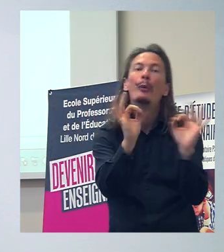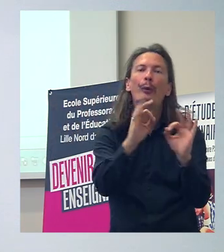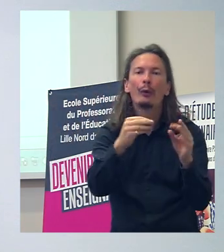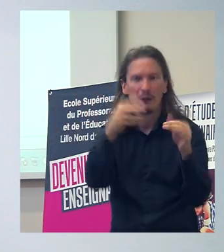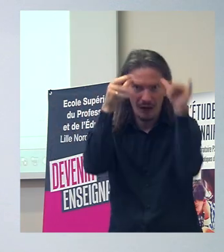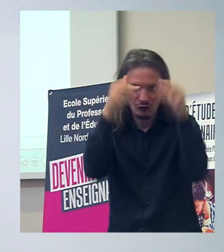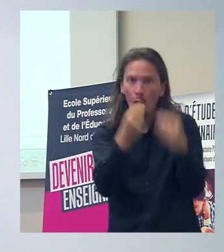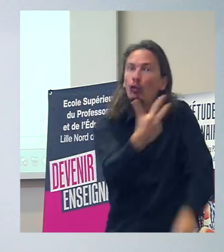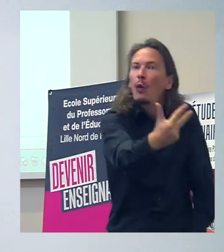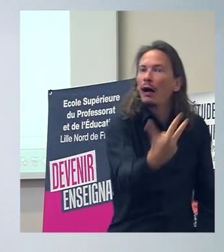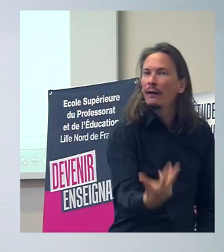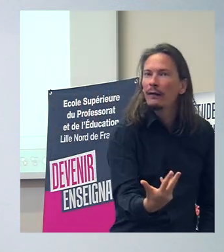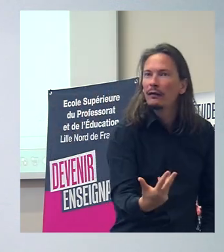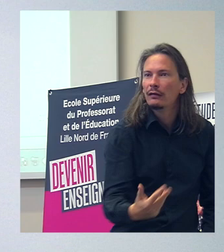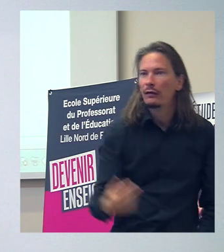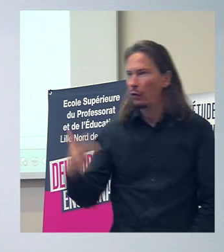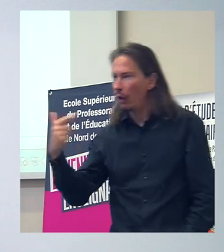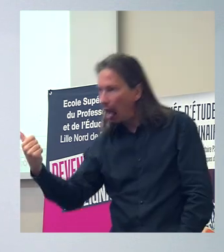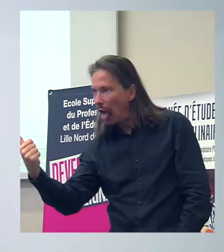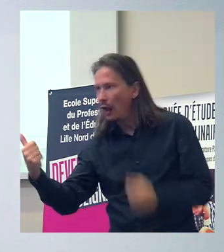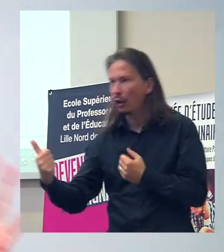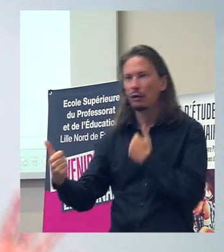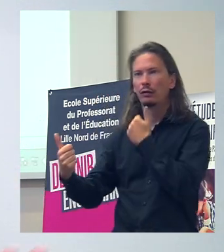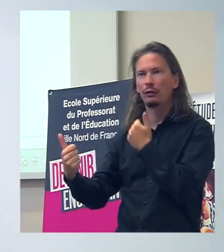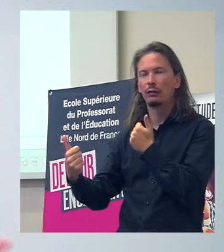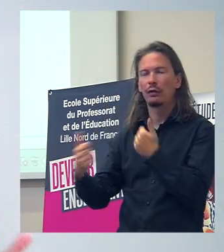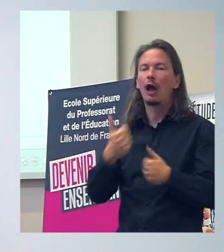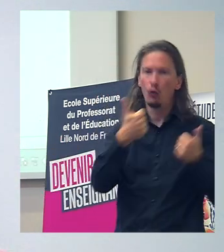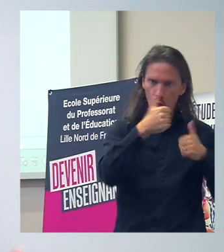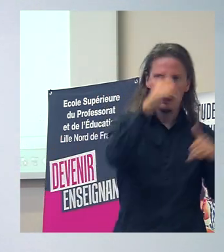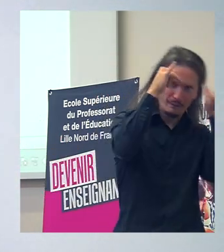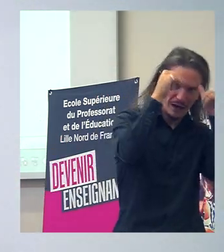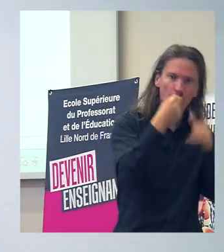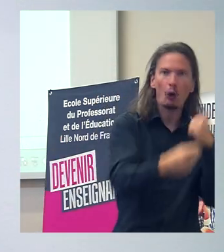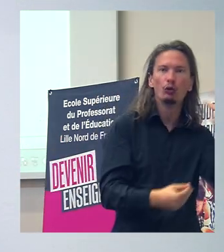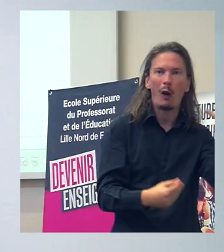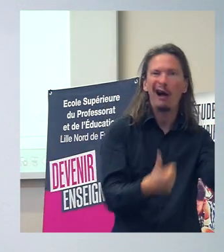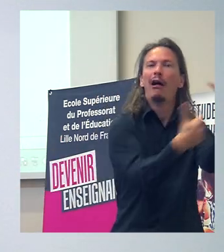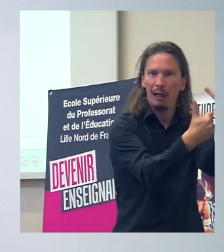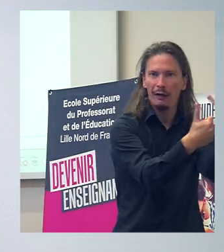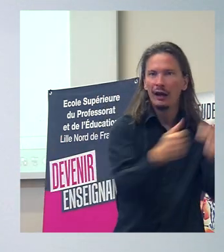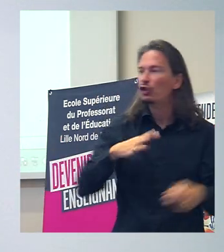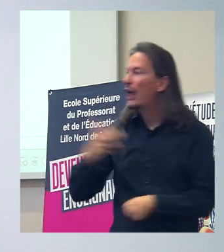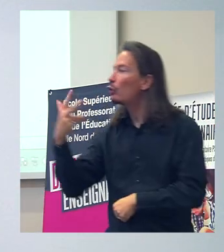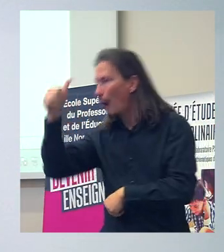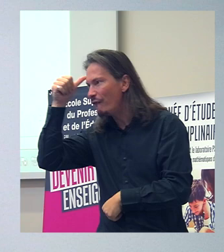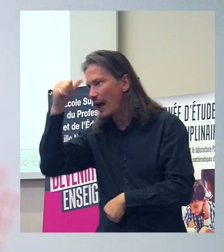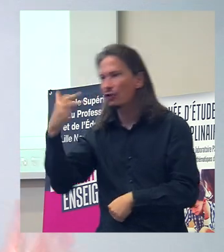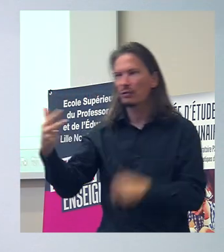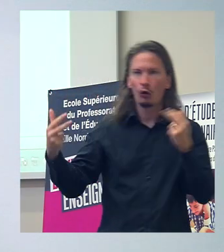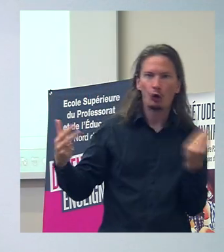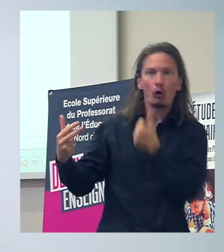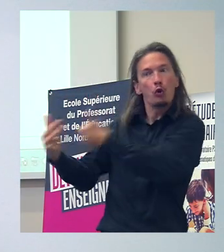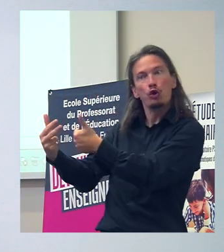ceux qui en ont qu'une. » Et puis le roi Bax fait ce que le sage lui a dit et tout rentre dans l'ordre